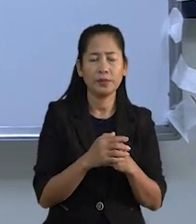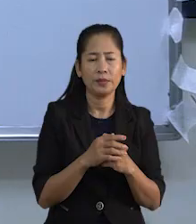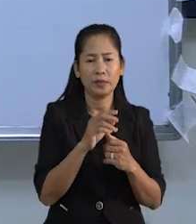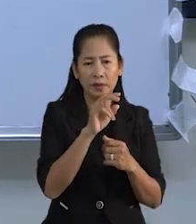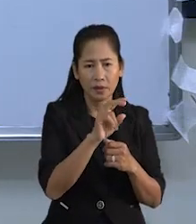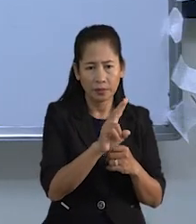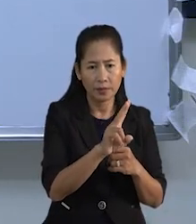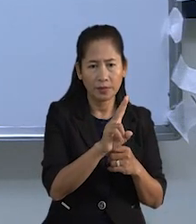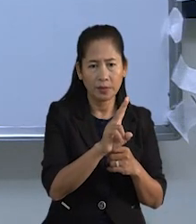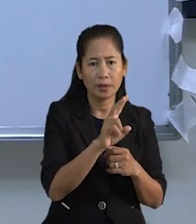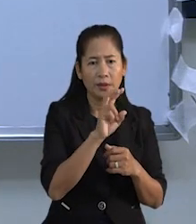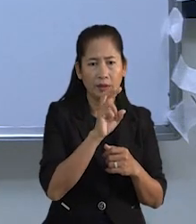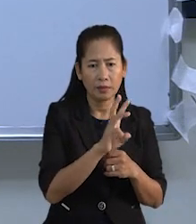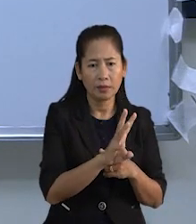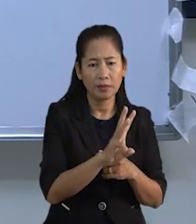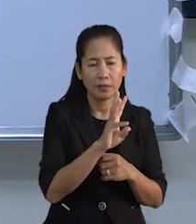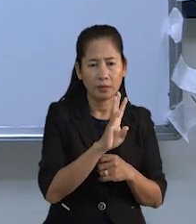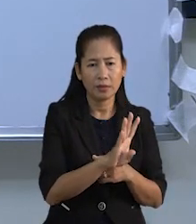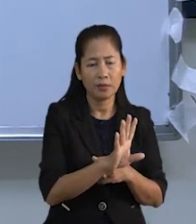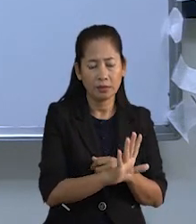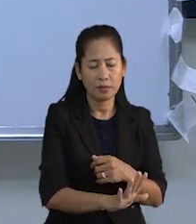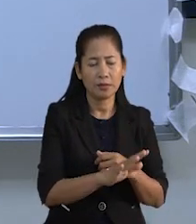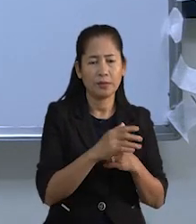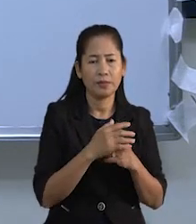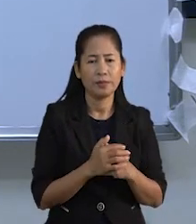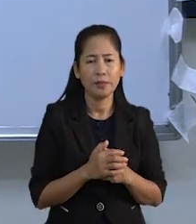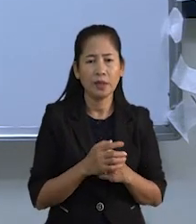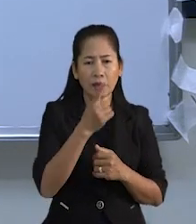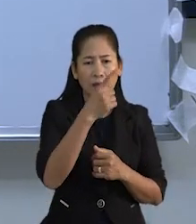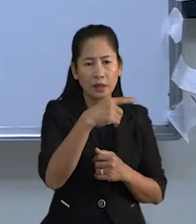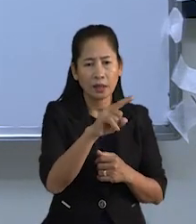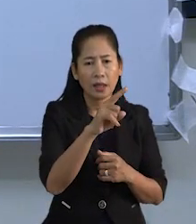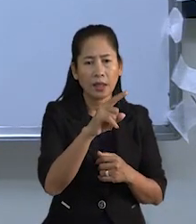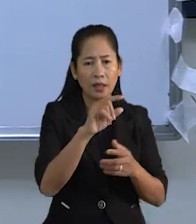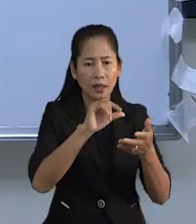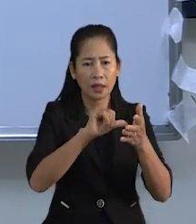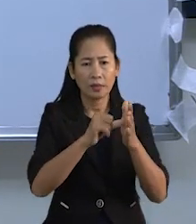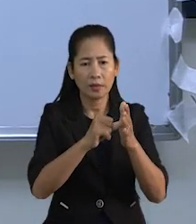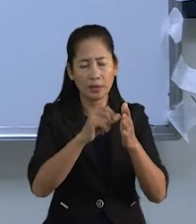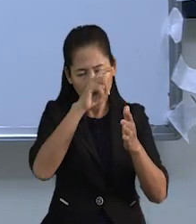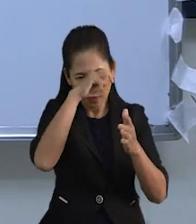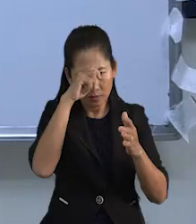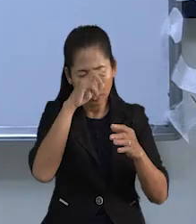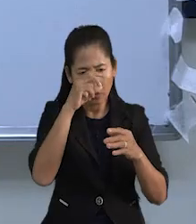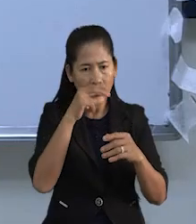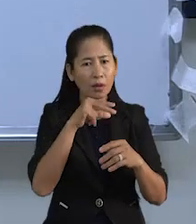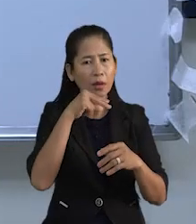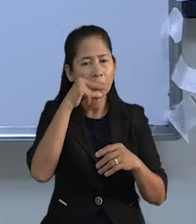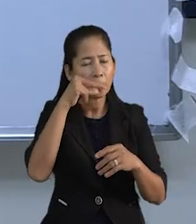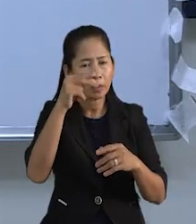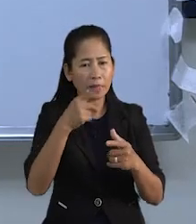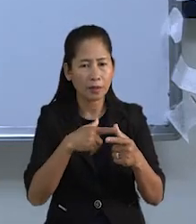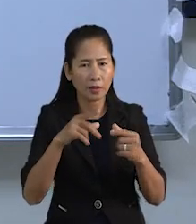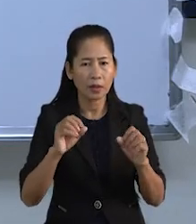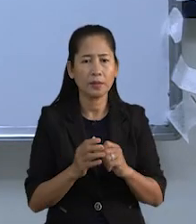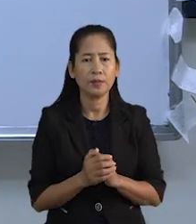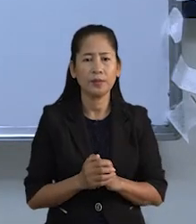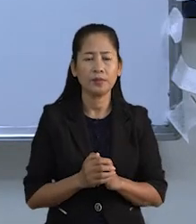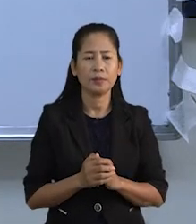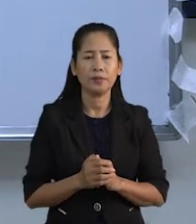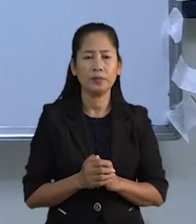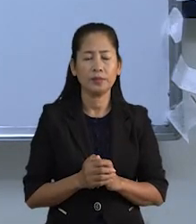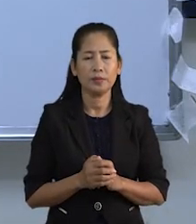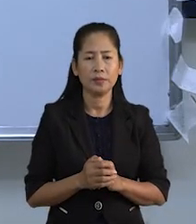បន្ទាប់មកយើងអានលេខរៀងទី2លេខរៀងទី3បន្តតើបានជាខ្លឹមសាររឿងមួយក្បោះក្បាយដែរឬទេបាទតោះកូ